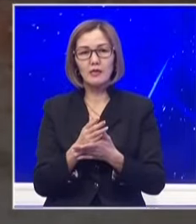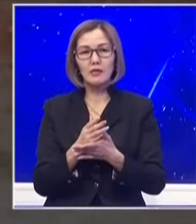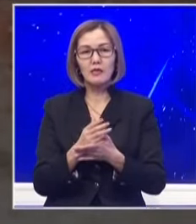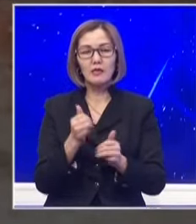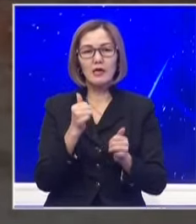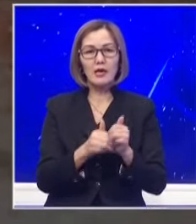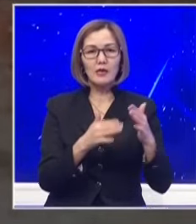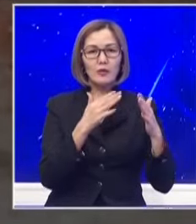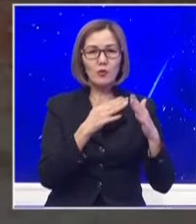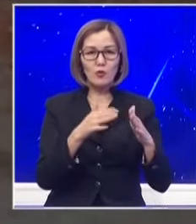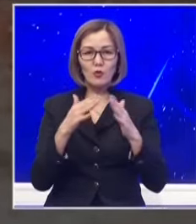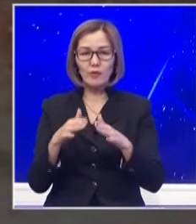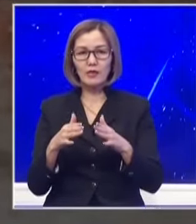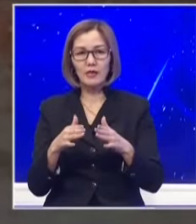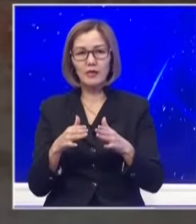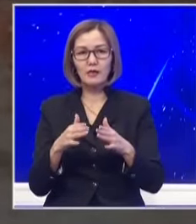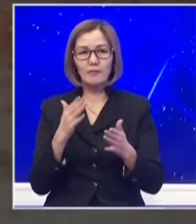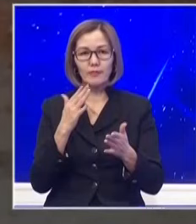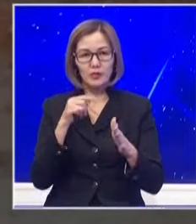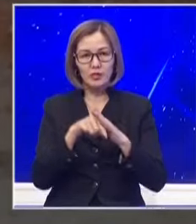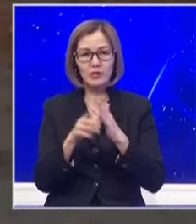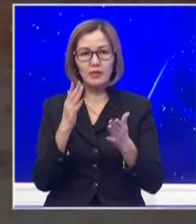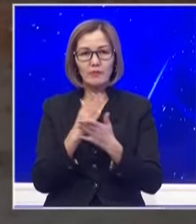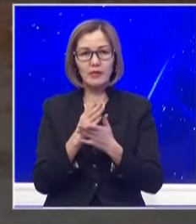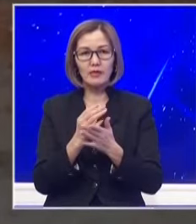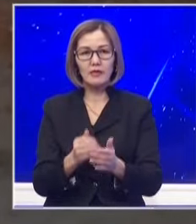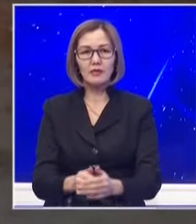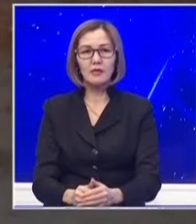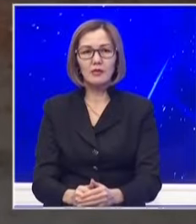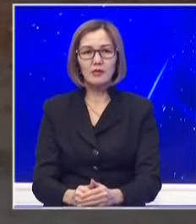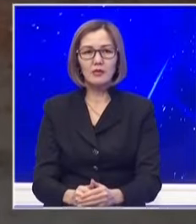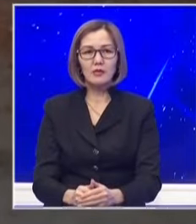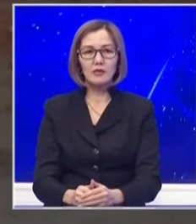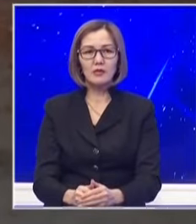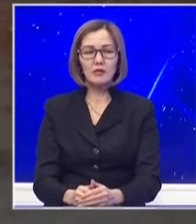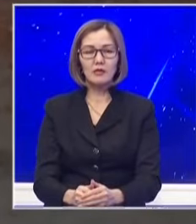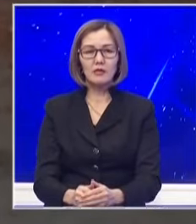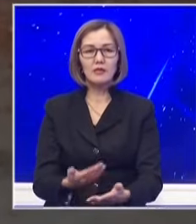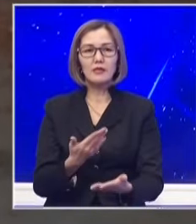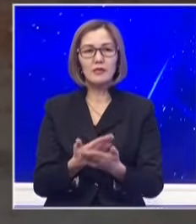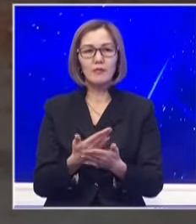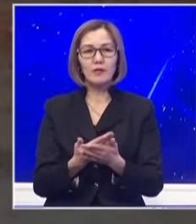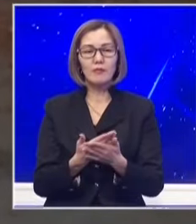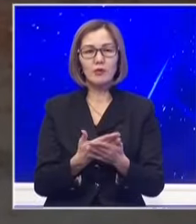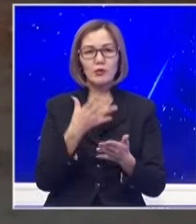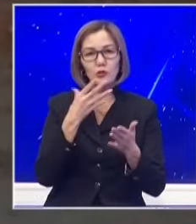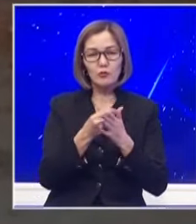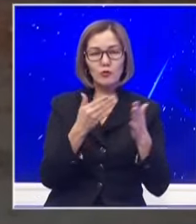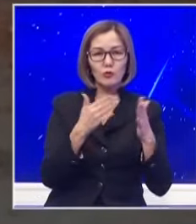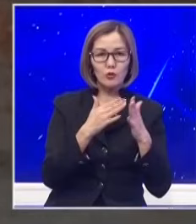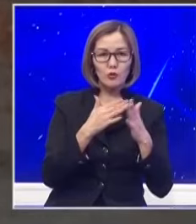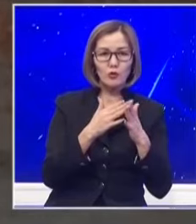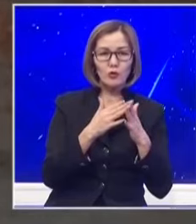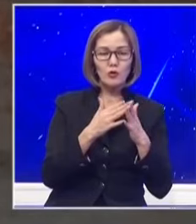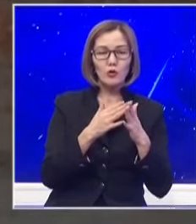Әр қоймада, у кого где лежит, кто где нашел, сол жерге қойып жатыр. Біреу қорасына қойып жатыр, малы далада